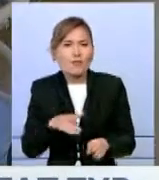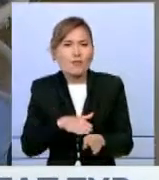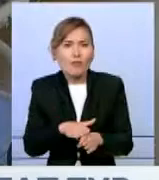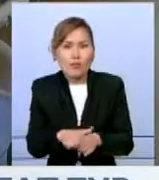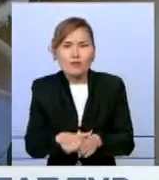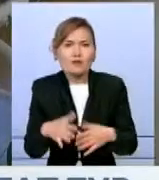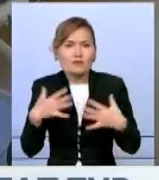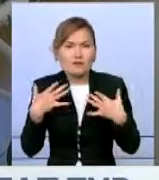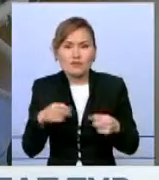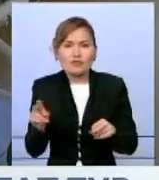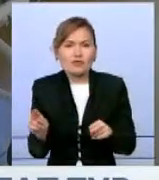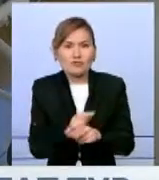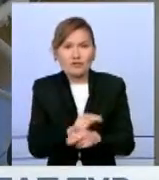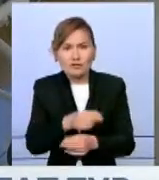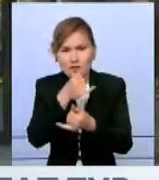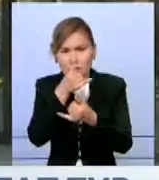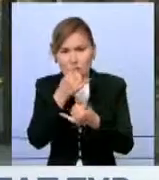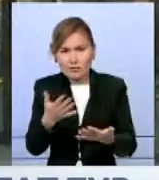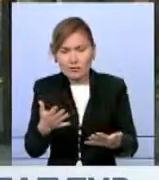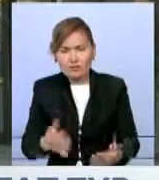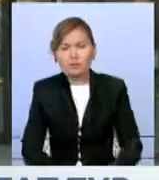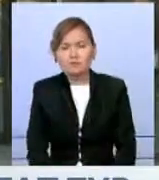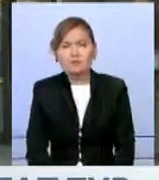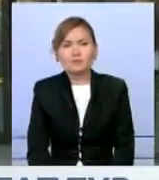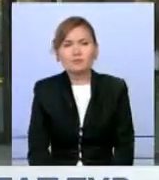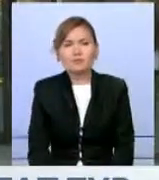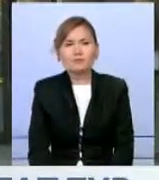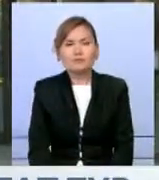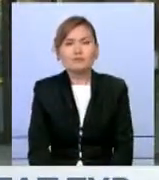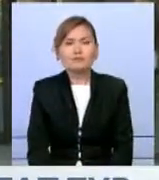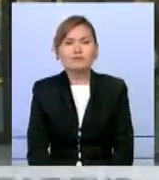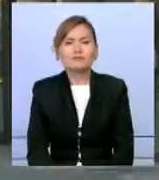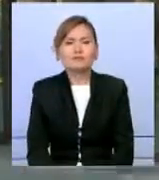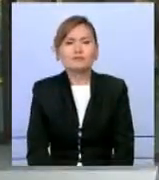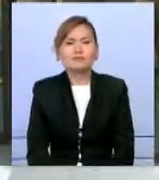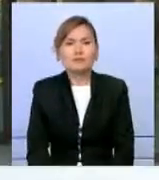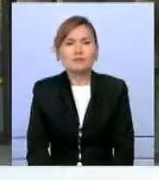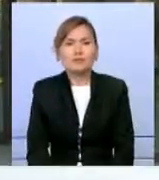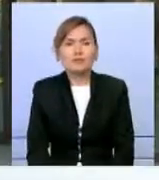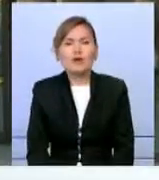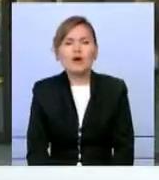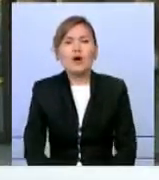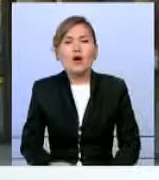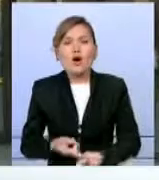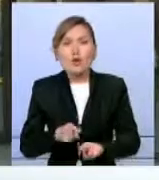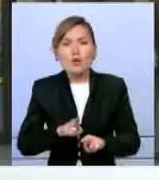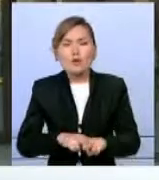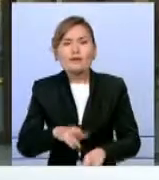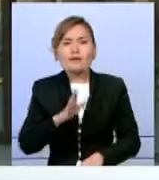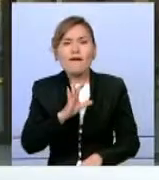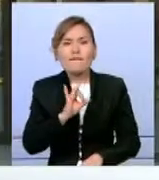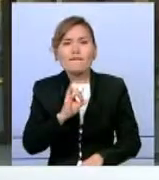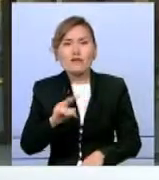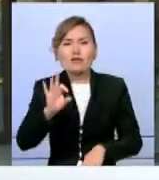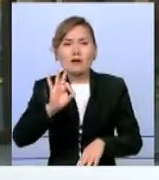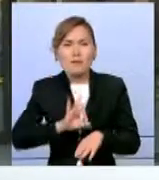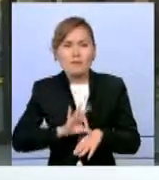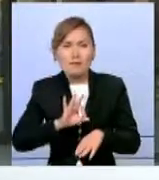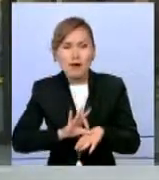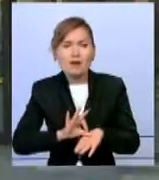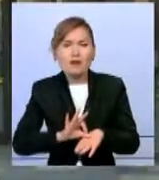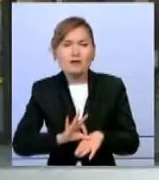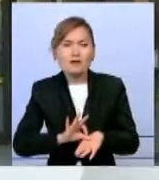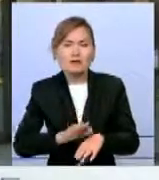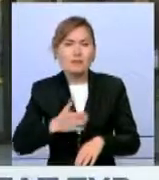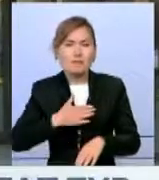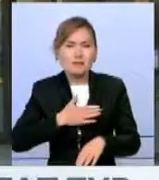өмірін ұзартуға болады дейді мамандар. Для меня катастрофа. АИТВ жұқтырғандар дәрі-дәрмекке қол жеткізе бермейтіні рас. Ал